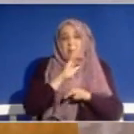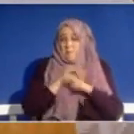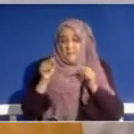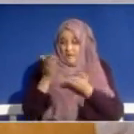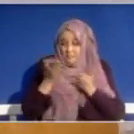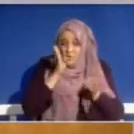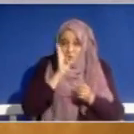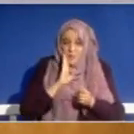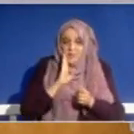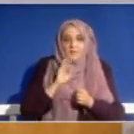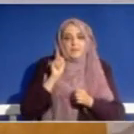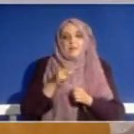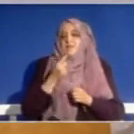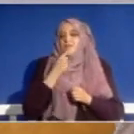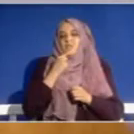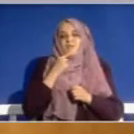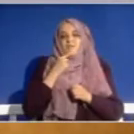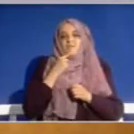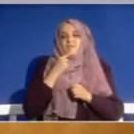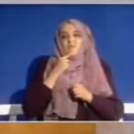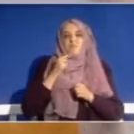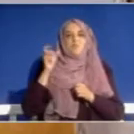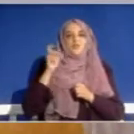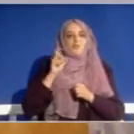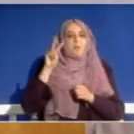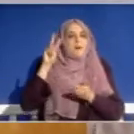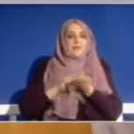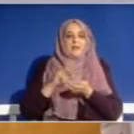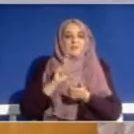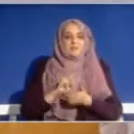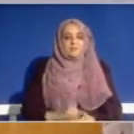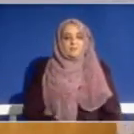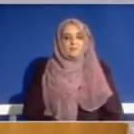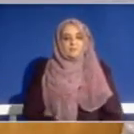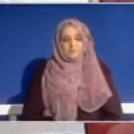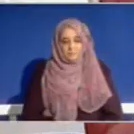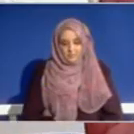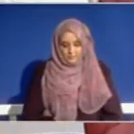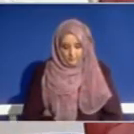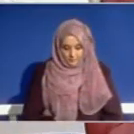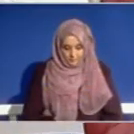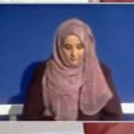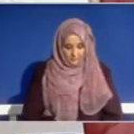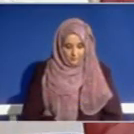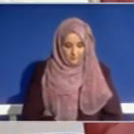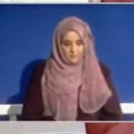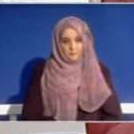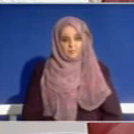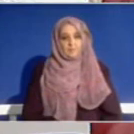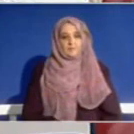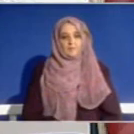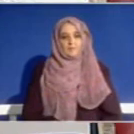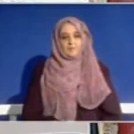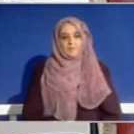ارتفع عنه الإيمان وانتفع عنه الإيمان لا بالله ولا باليوم الآخر والعياذ بالله. جزاك الله خيرا أستاذنا الشيخ أبو عبد السلام. أسئلة